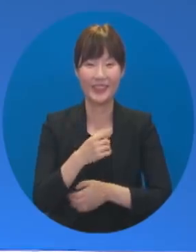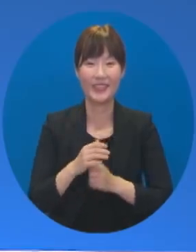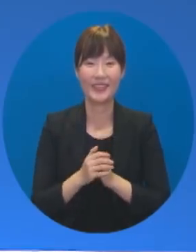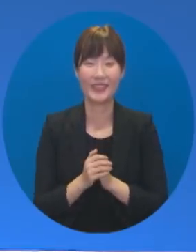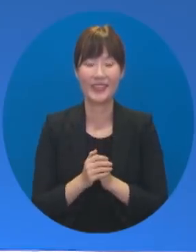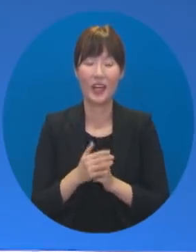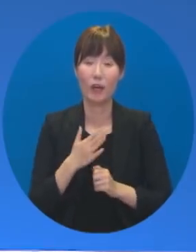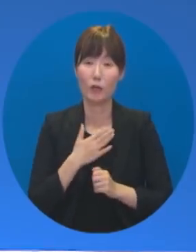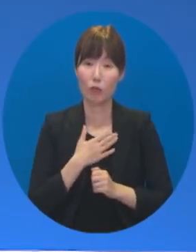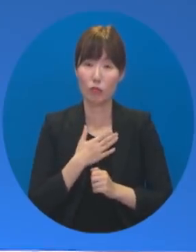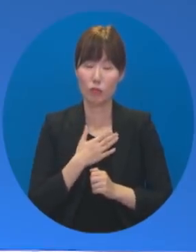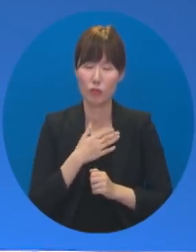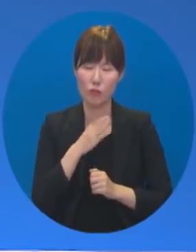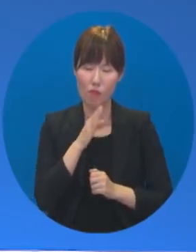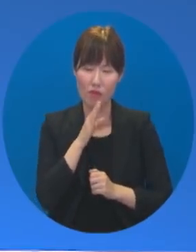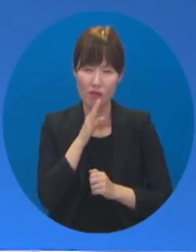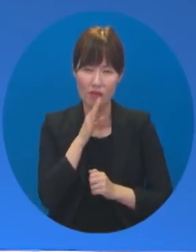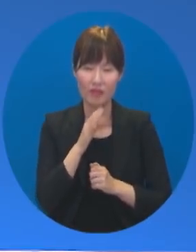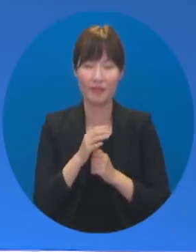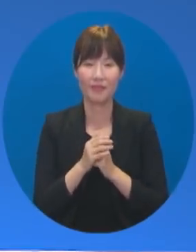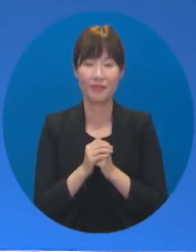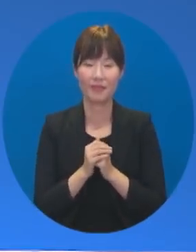저는 사실